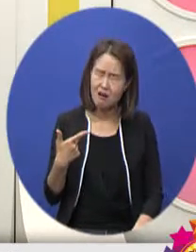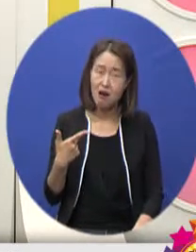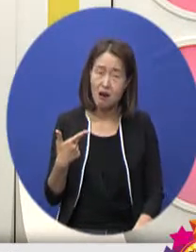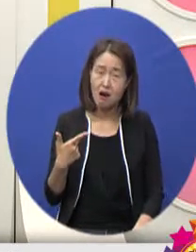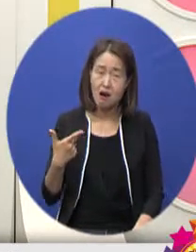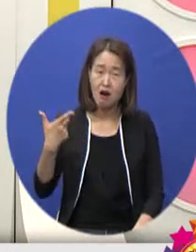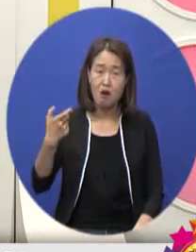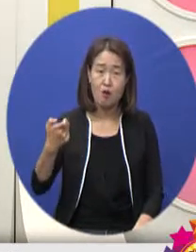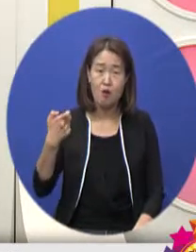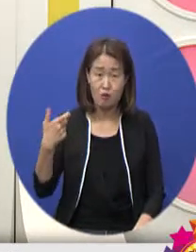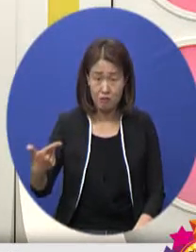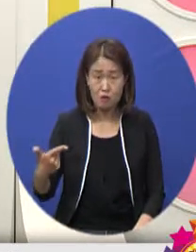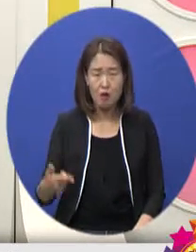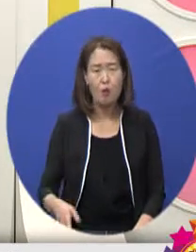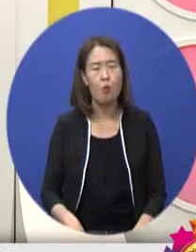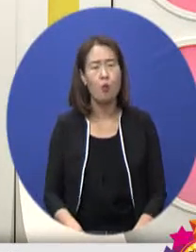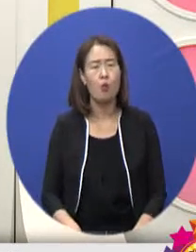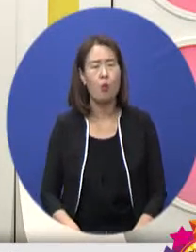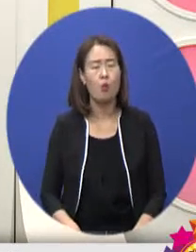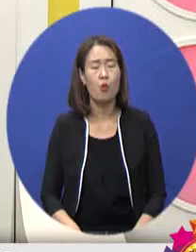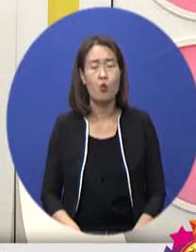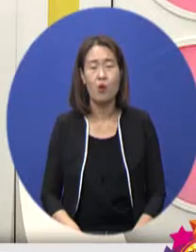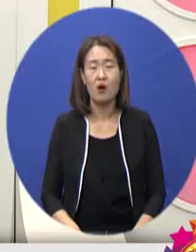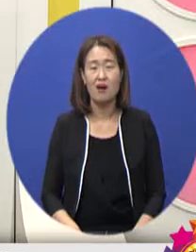오, 진짜요? 와. 웬일이야.